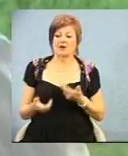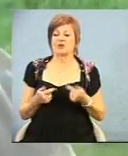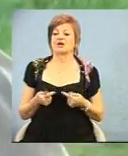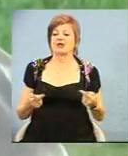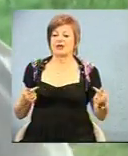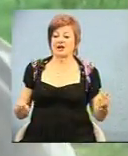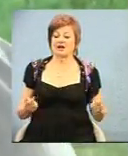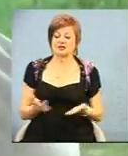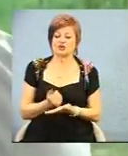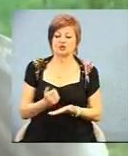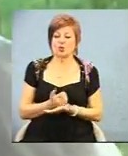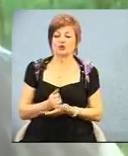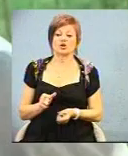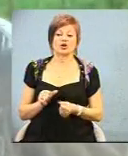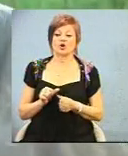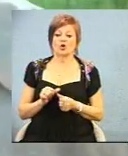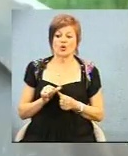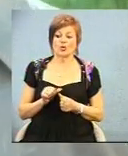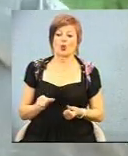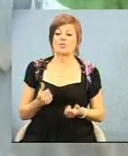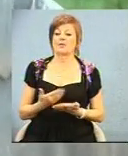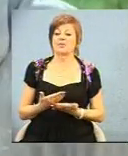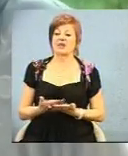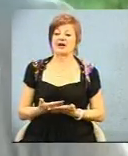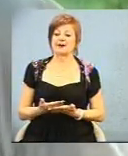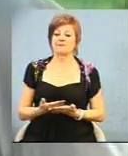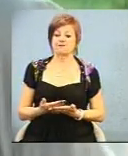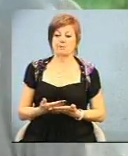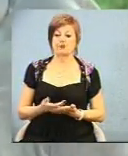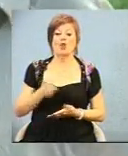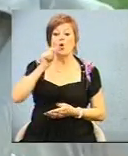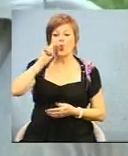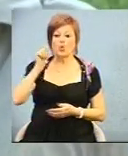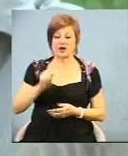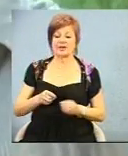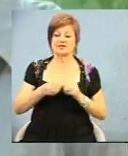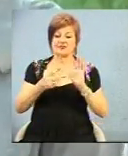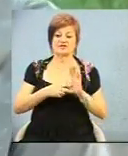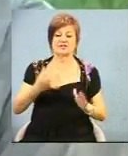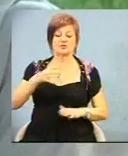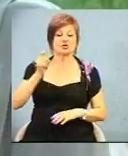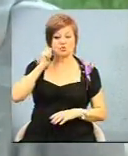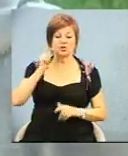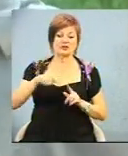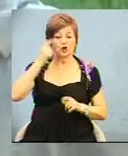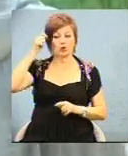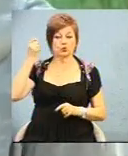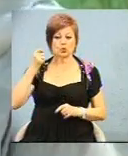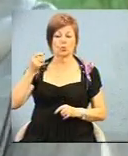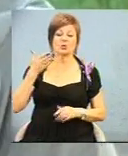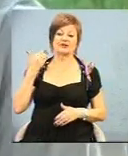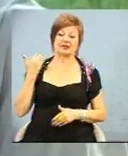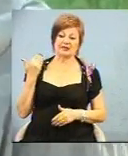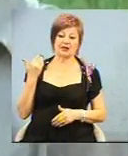різних пам'яток. І крім, скажімо, українців в 17 столітті, чи турок, чи татар,